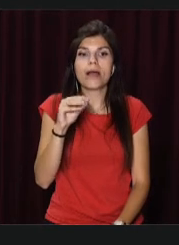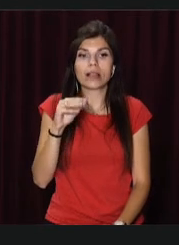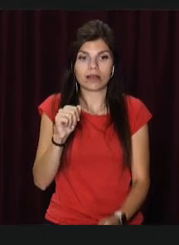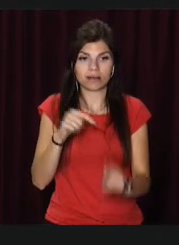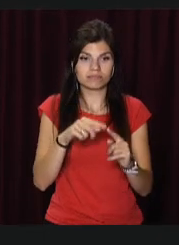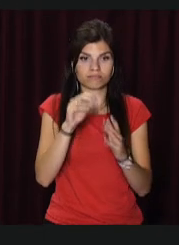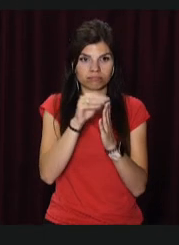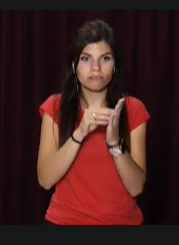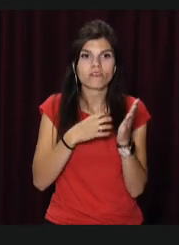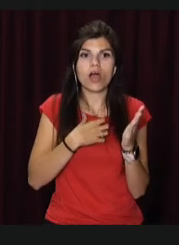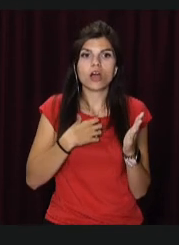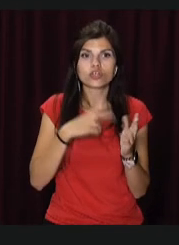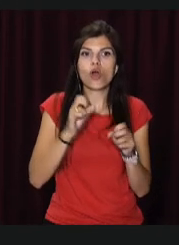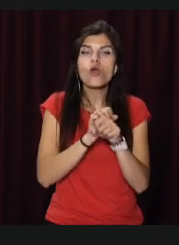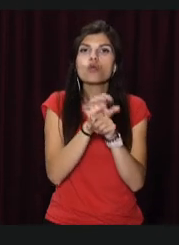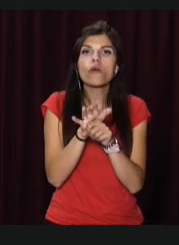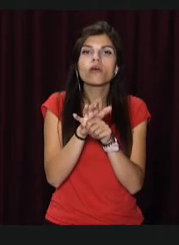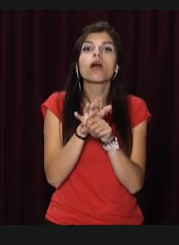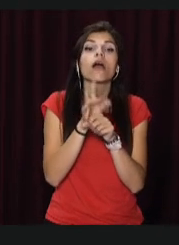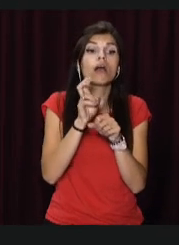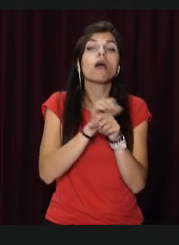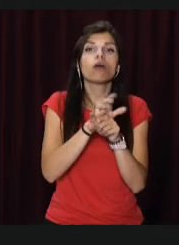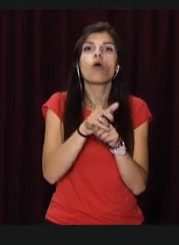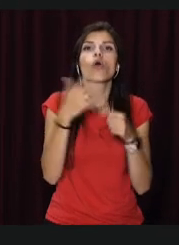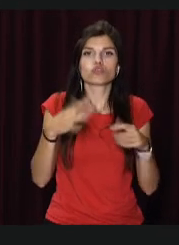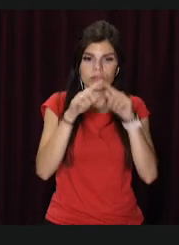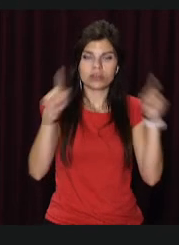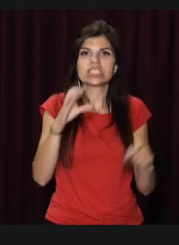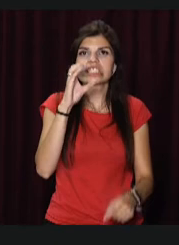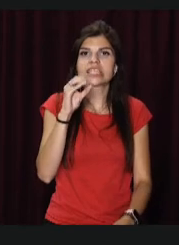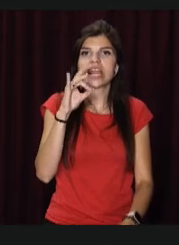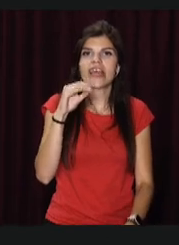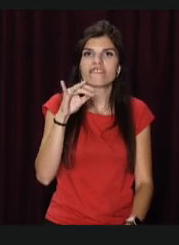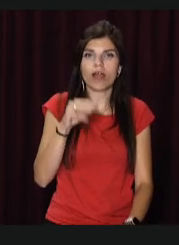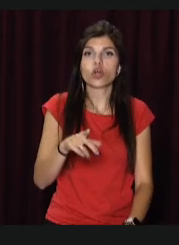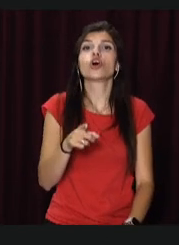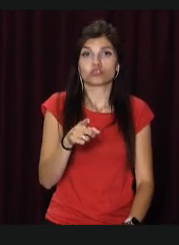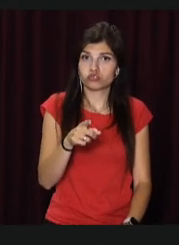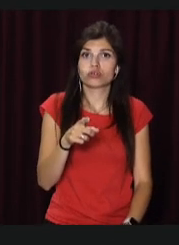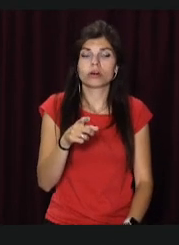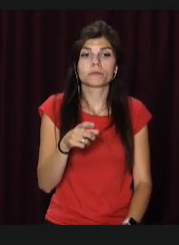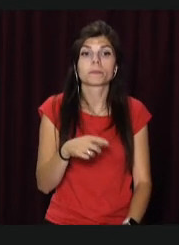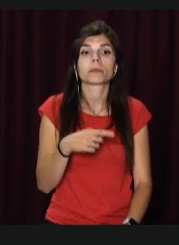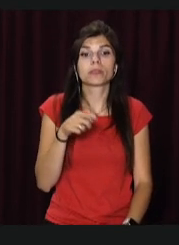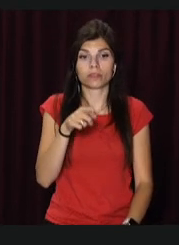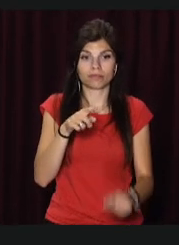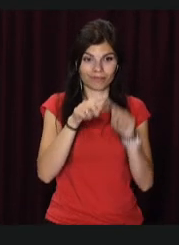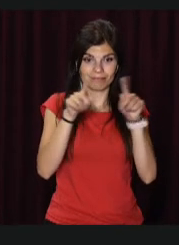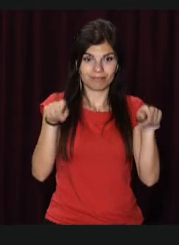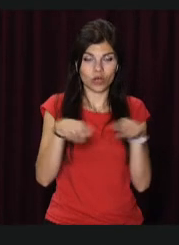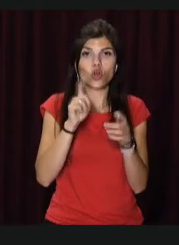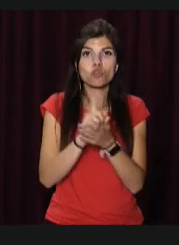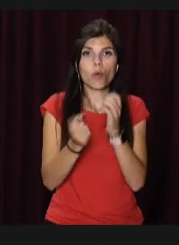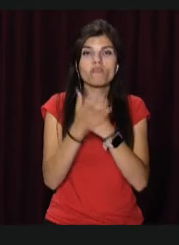важлива частина запуску ковідних сертифікатів. Вона допоможе промоніторити роботу послуги. Внутрішні українські ковід-сертифікати